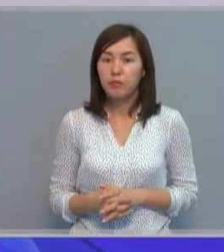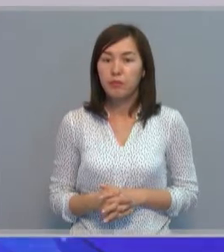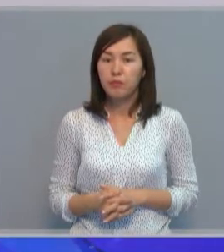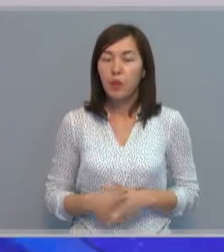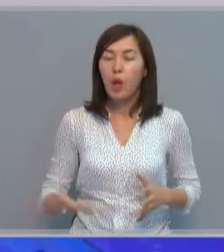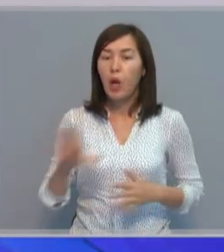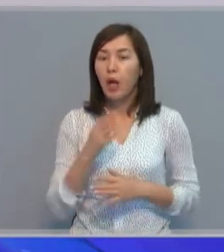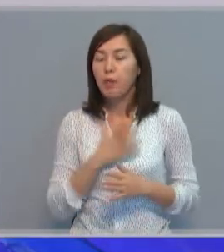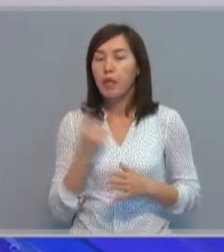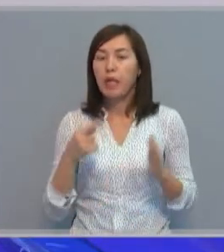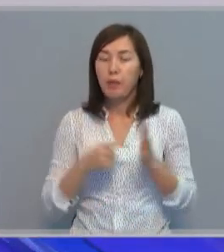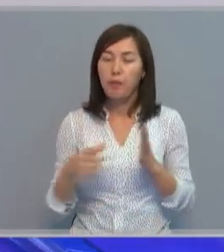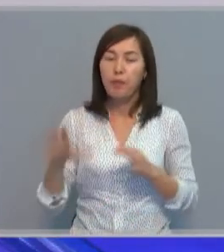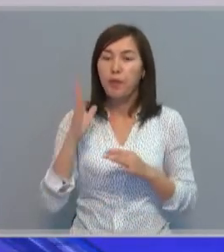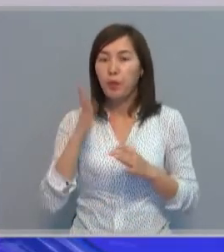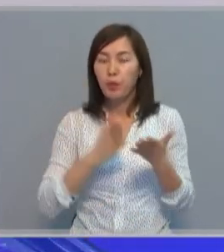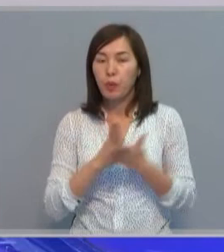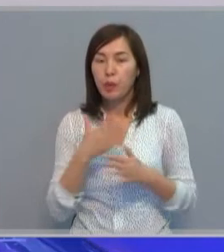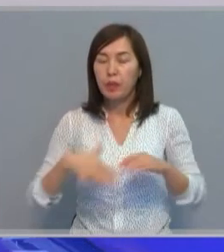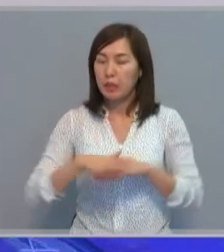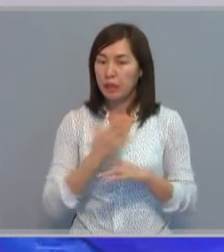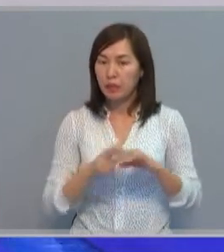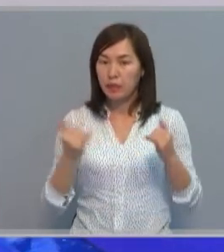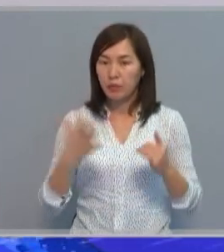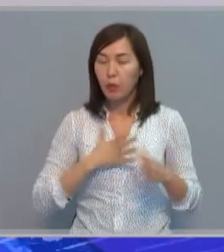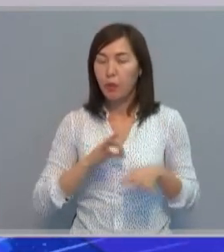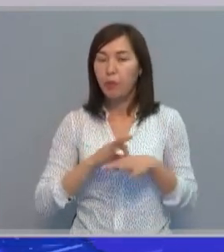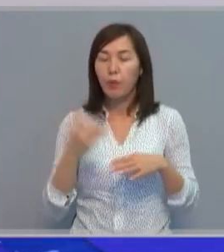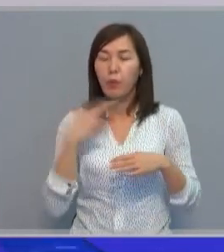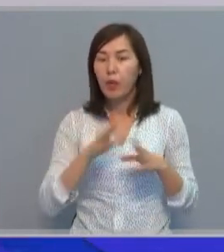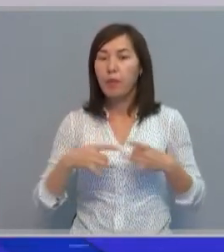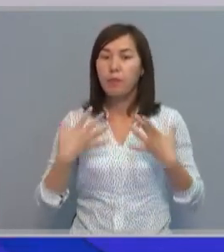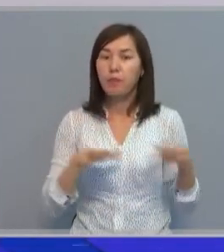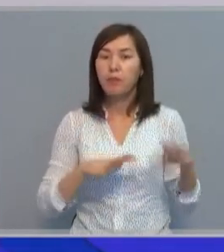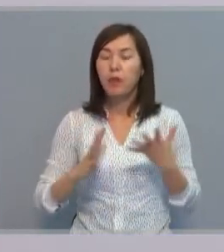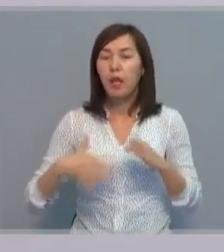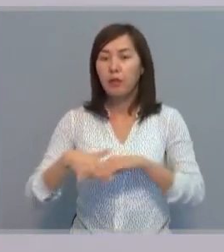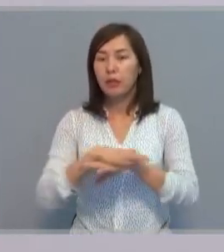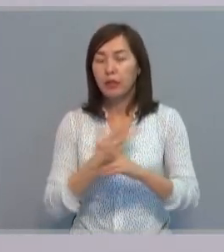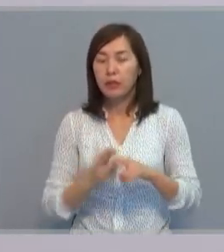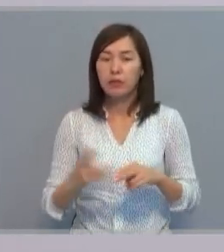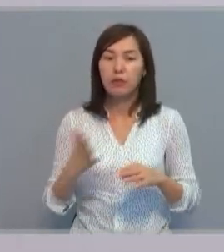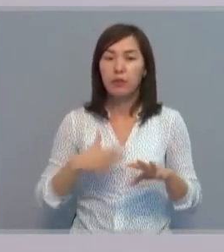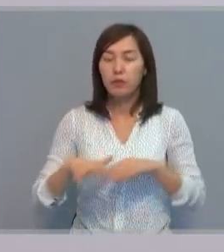У всех нас одна цель. Мы все будем служить народу. Сейчас мы проводим много мероприятий среди населения,